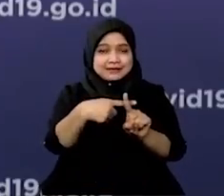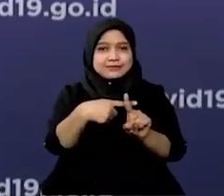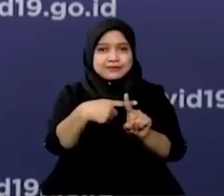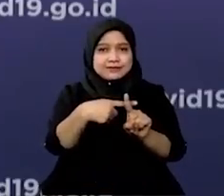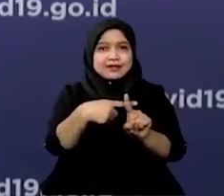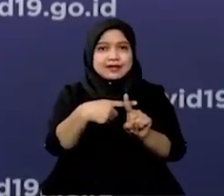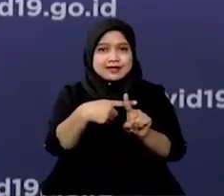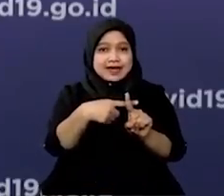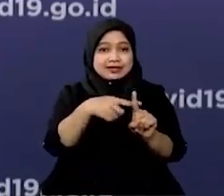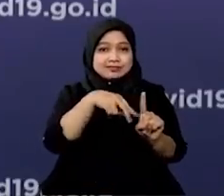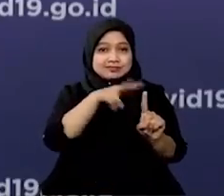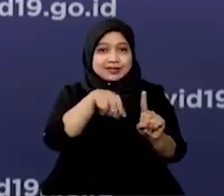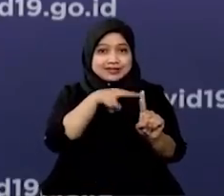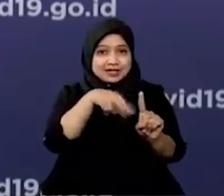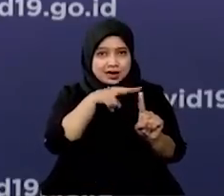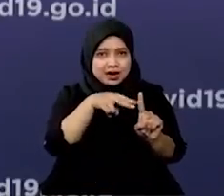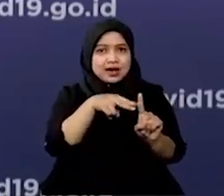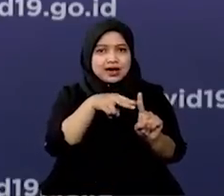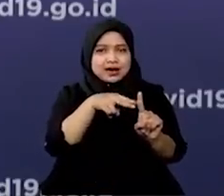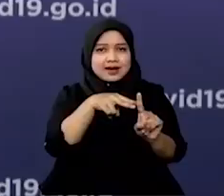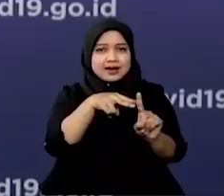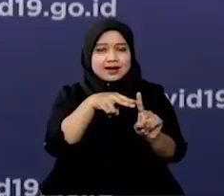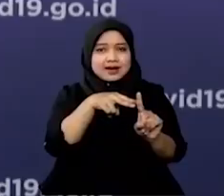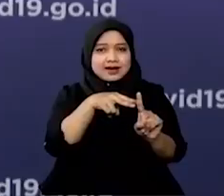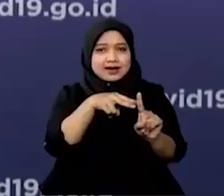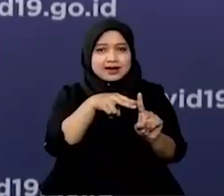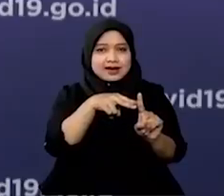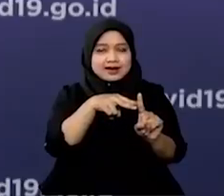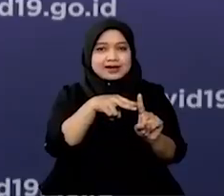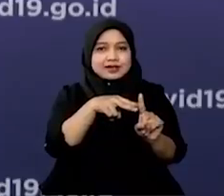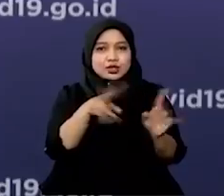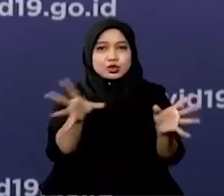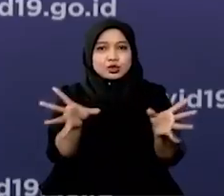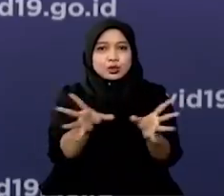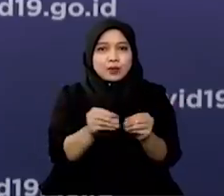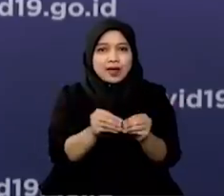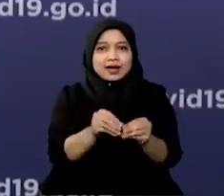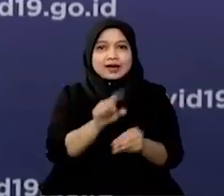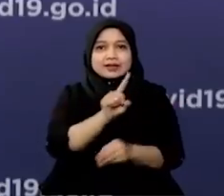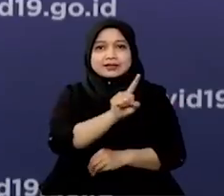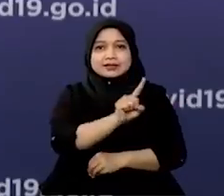kita periksa terkonfirmasi sebanyak